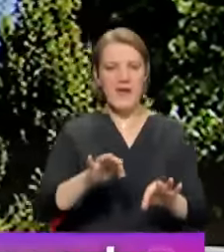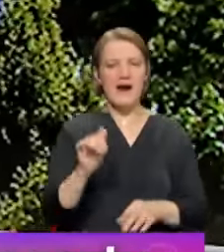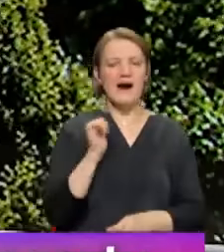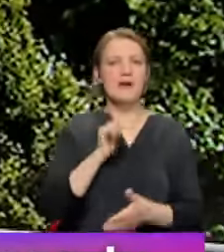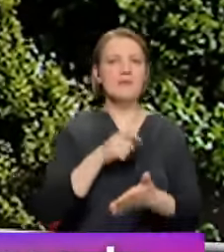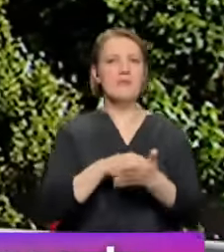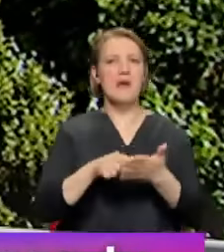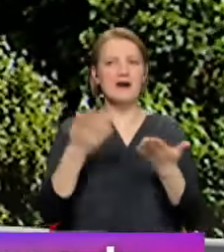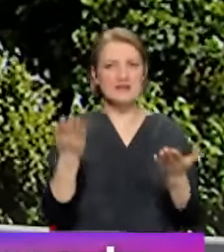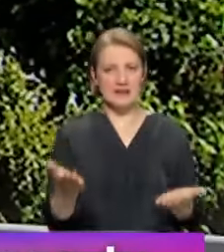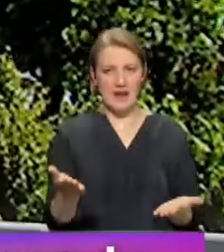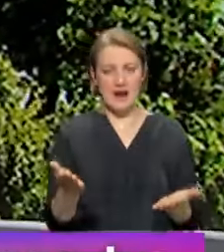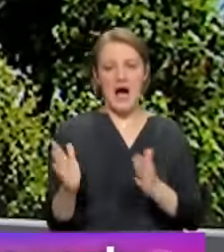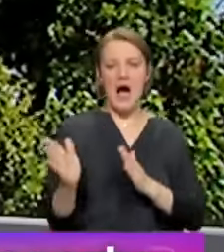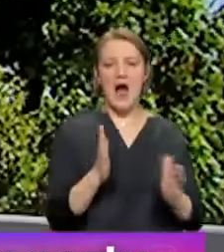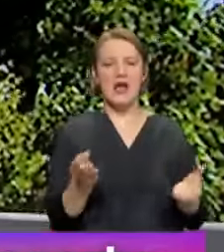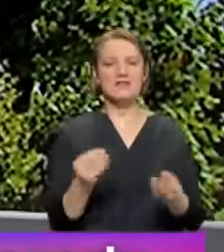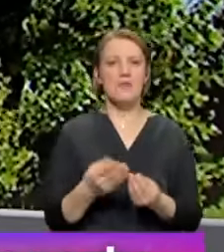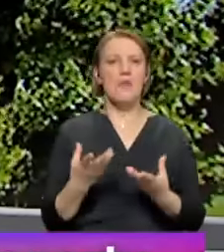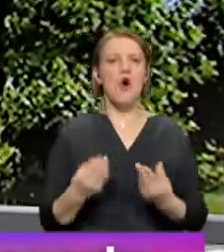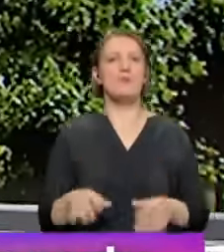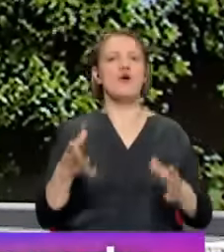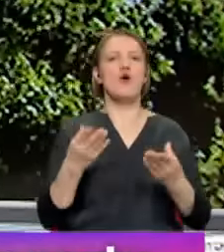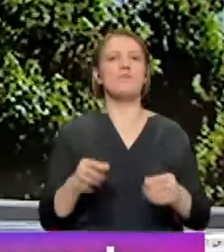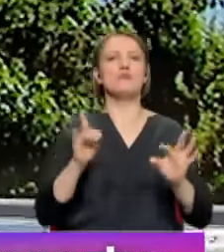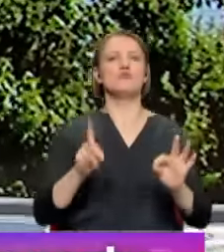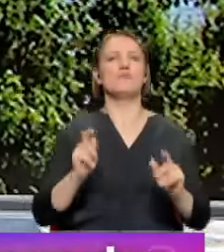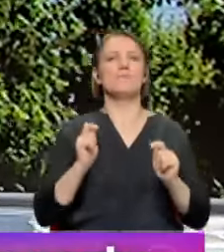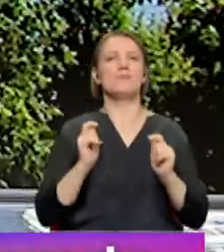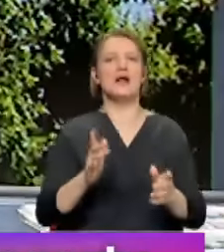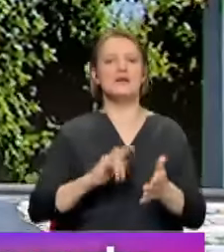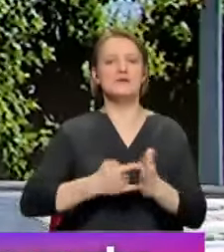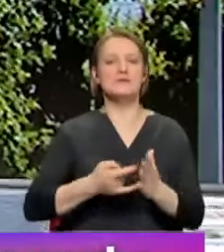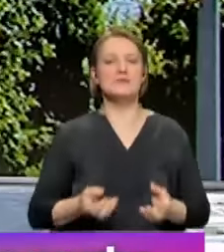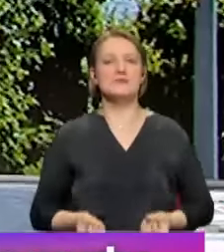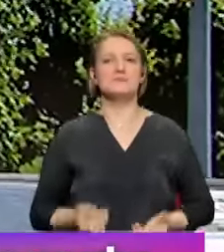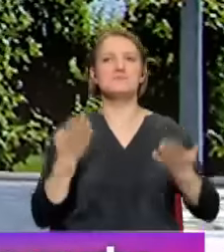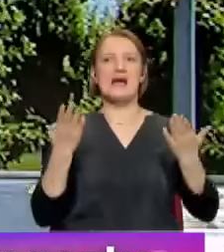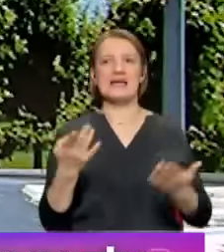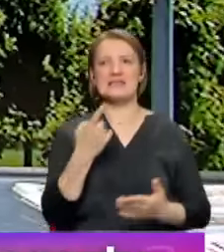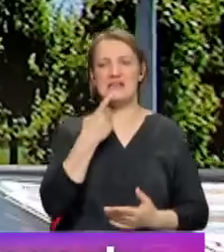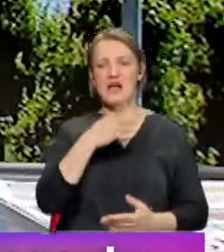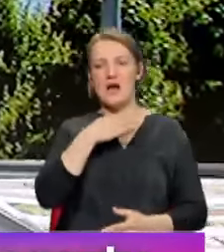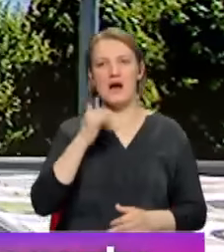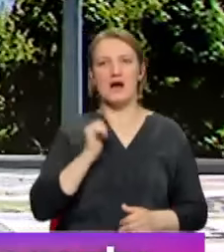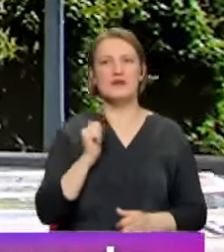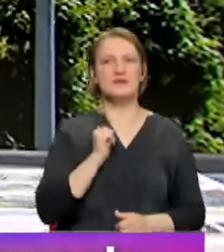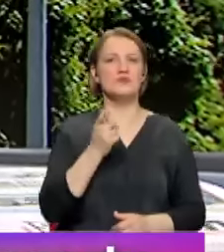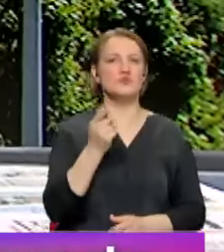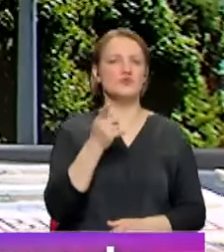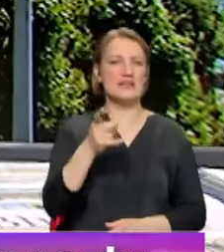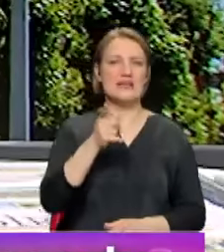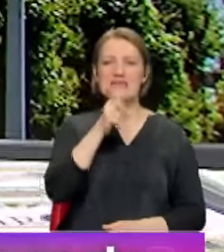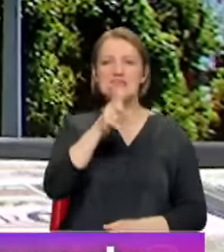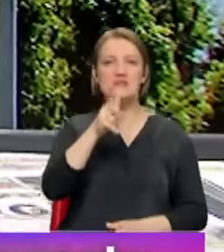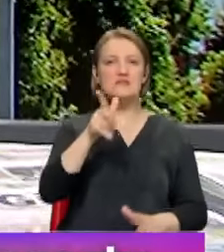asgari ücretliler, ara zam olmazsa olmaz bu pahalılıkta geçinemeyiz diyen asgari ücretlilerin de sesini